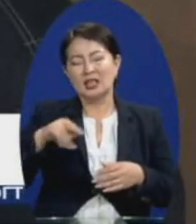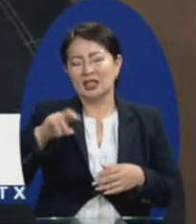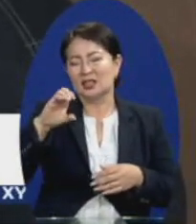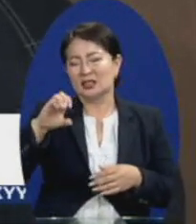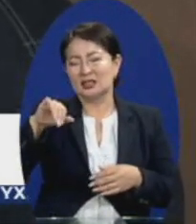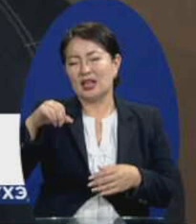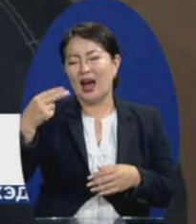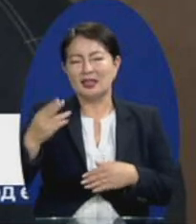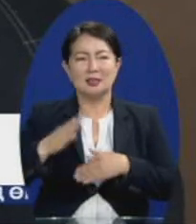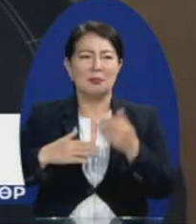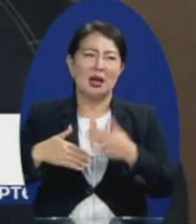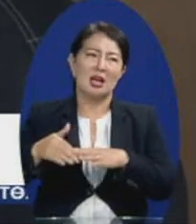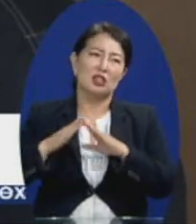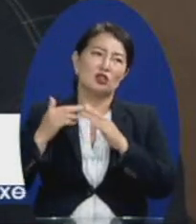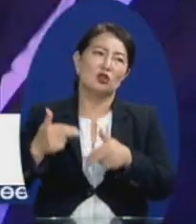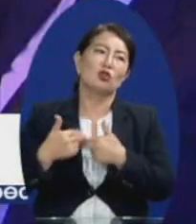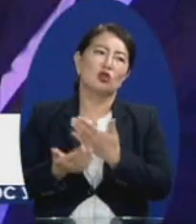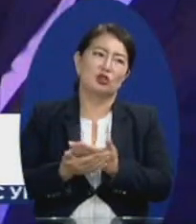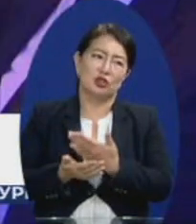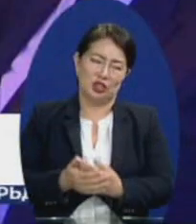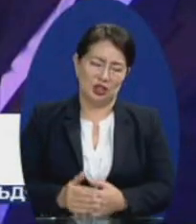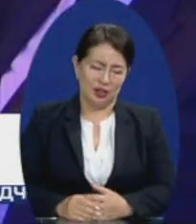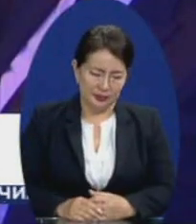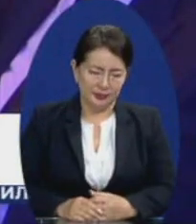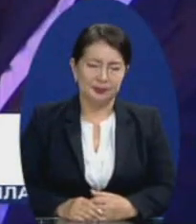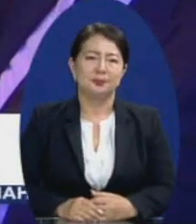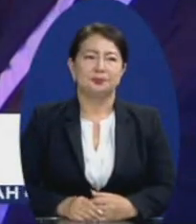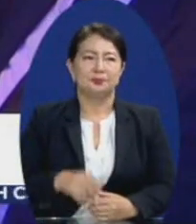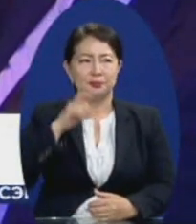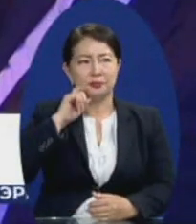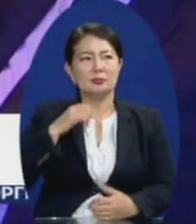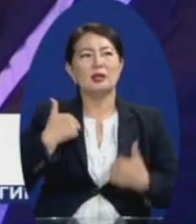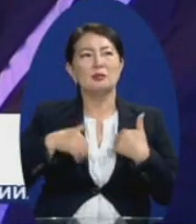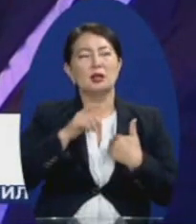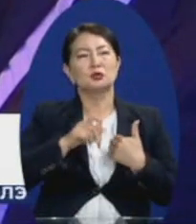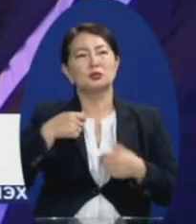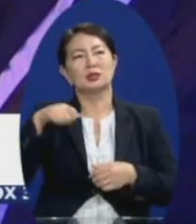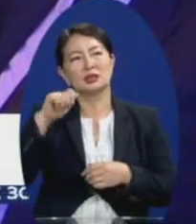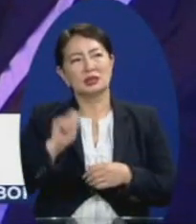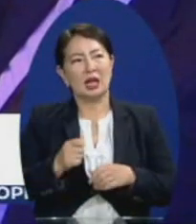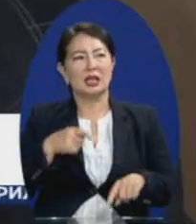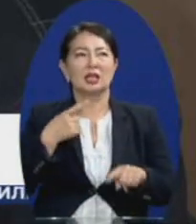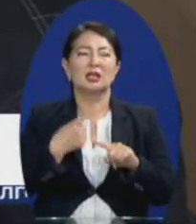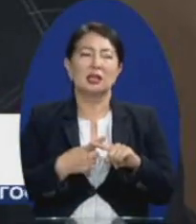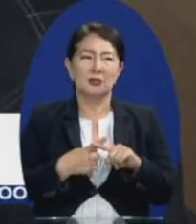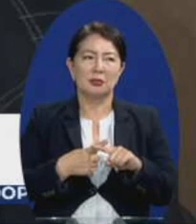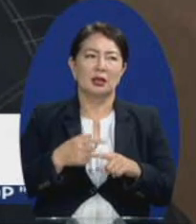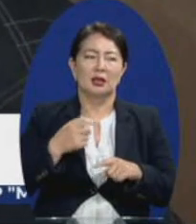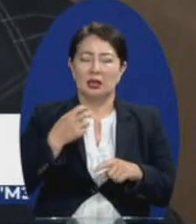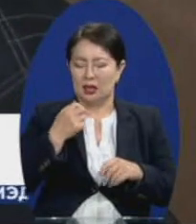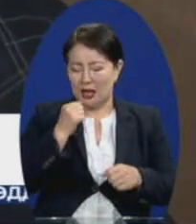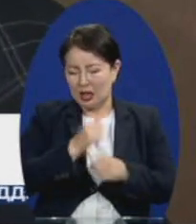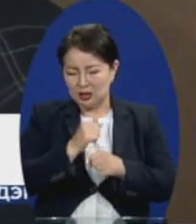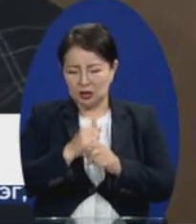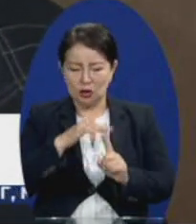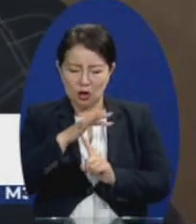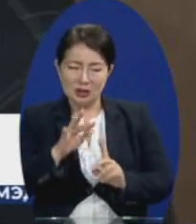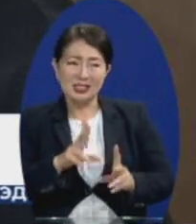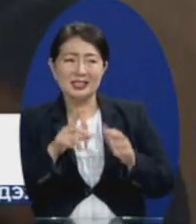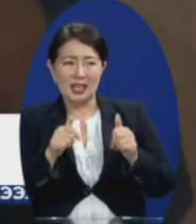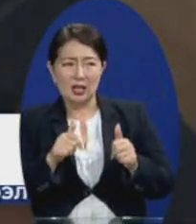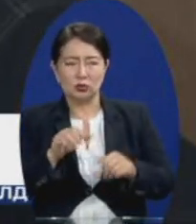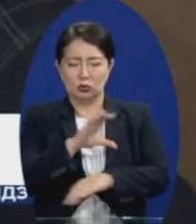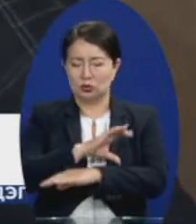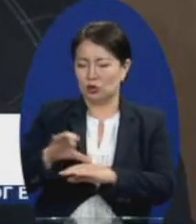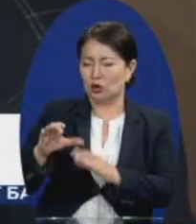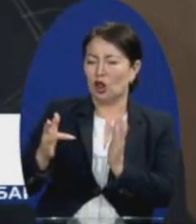өгч тусуулаач. Энийг хүсье. За мөн багш нарын цалин хөлсийг нэмэх, ажиллах нөхцөлийг сайжруулах, сургалтын